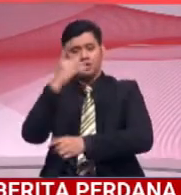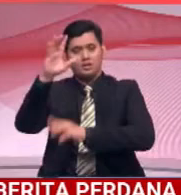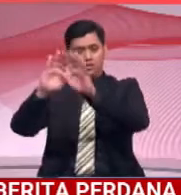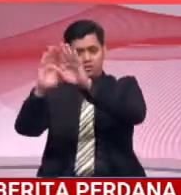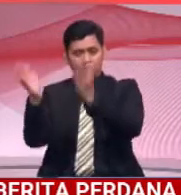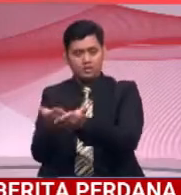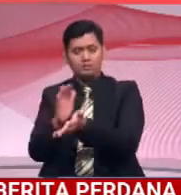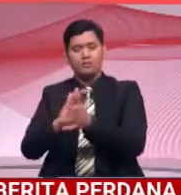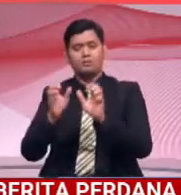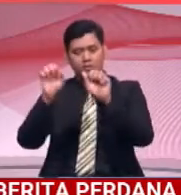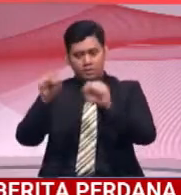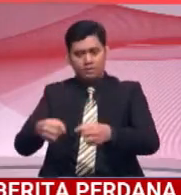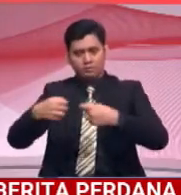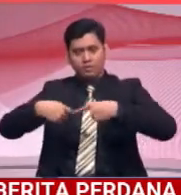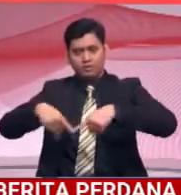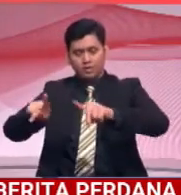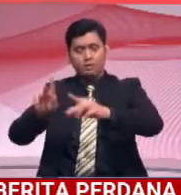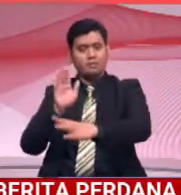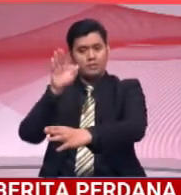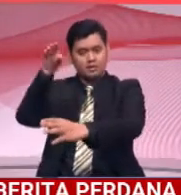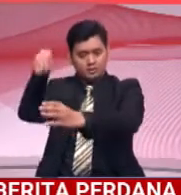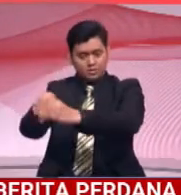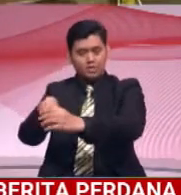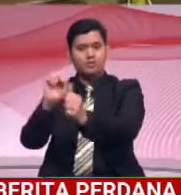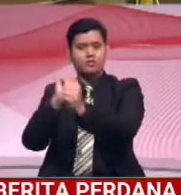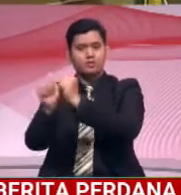sukan terbesar dunia itu tahun